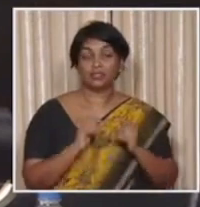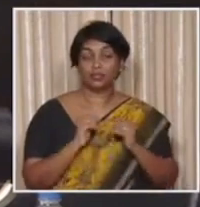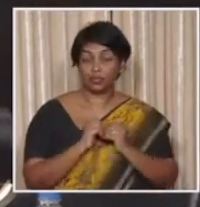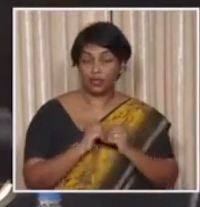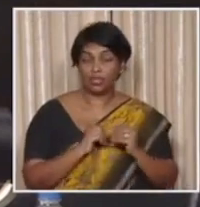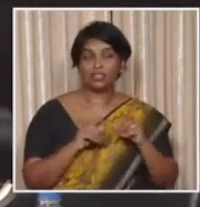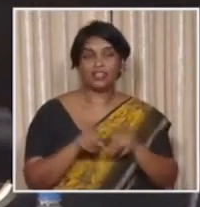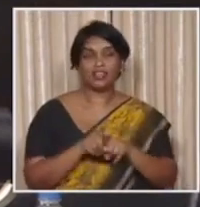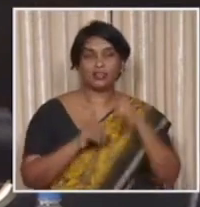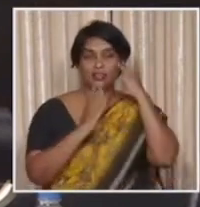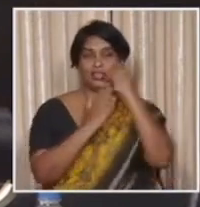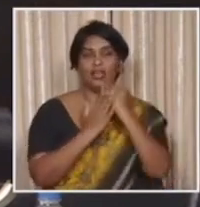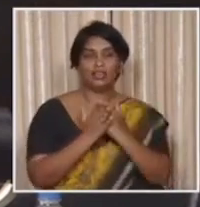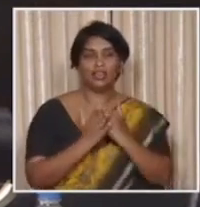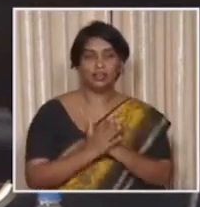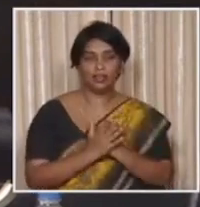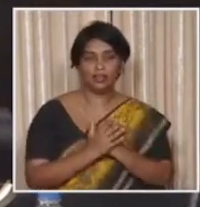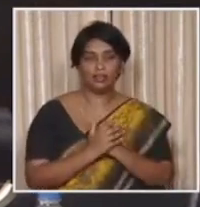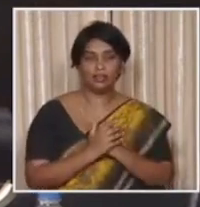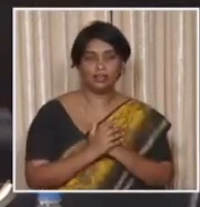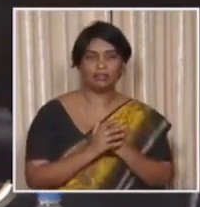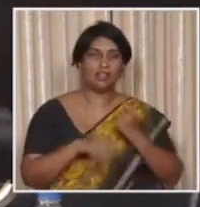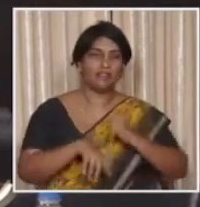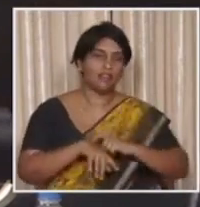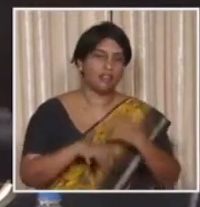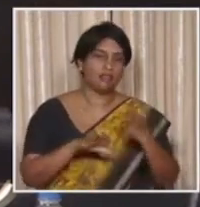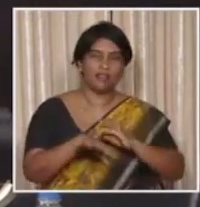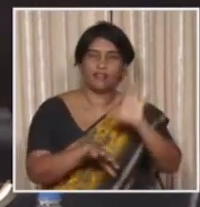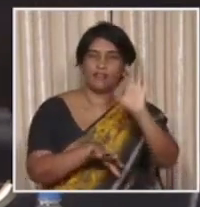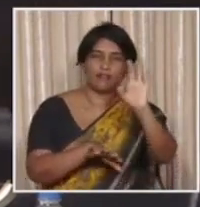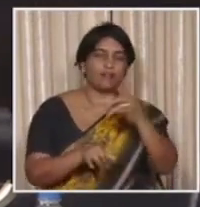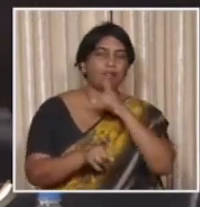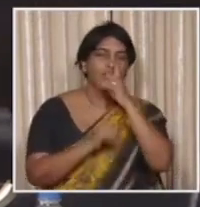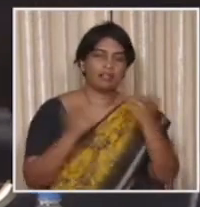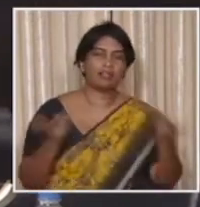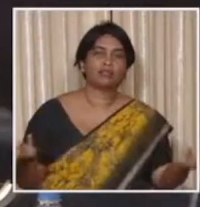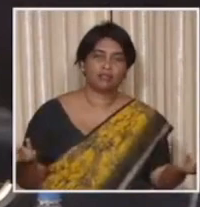කිසිම හැකියාවක් නැහැ. වෙලා නැති නිසා මේ ගැන විනාඩි 5කින්